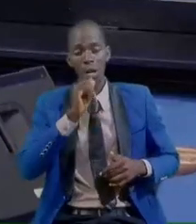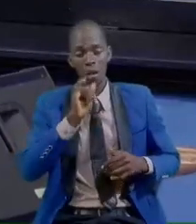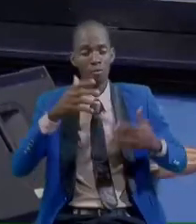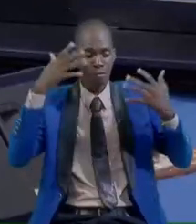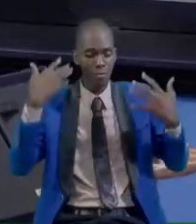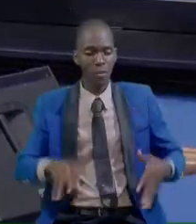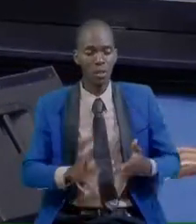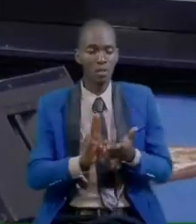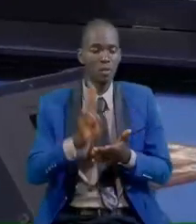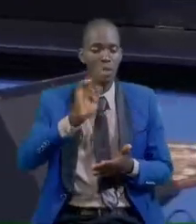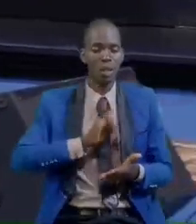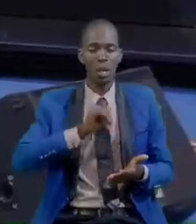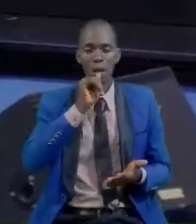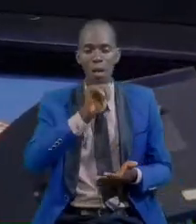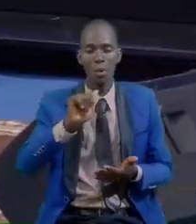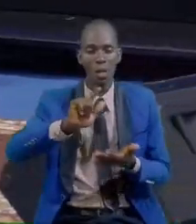pas comme ça.